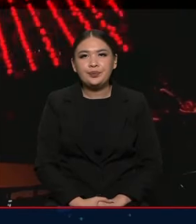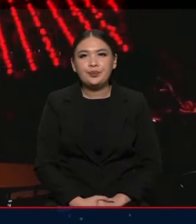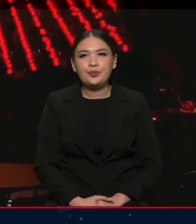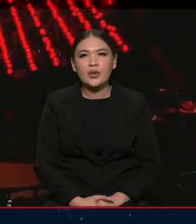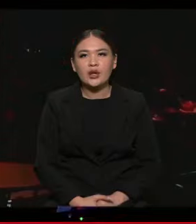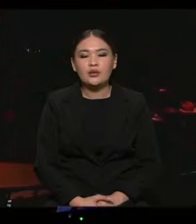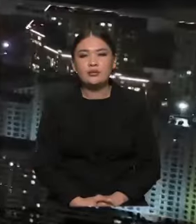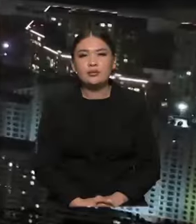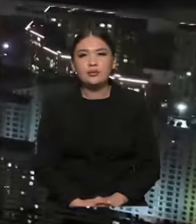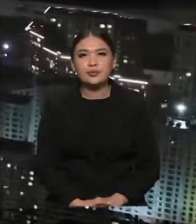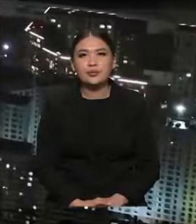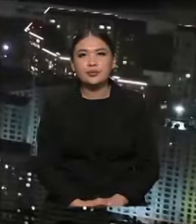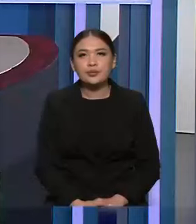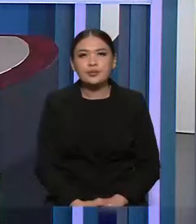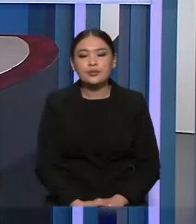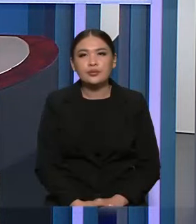Кунсая Курмет, Жибек Жолы.